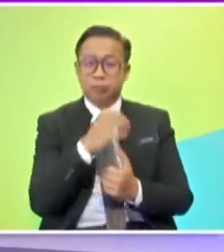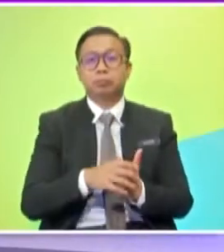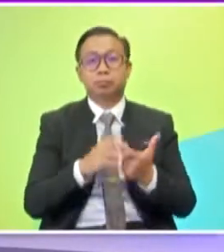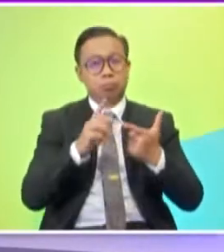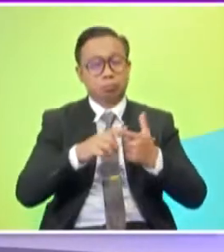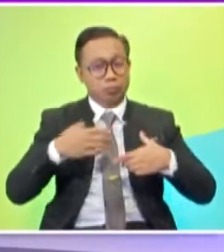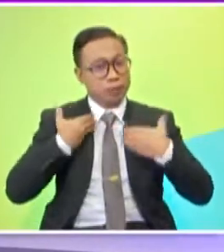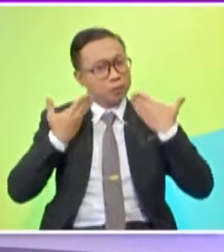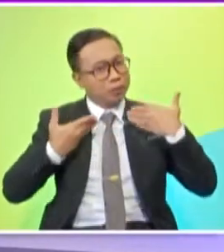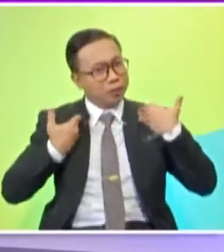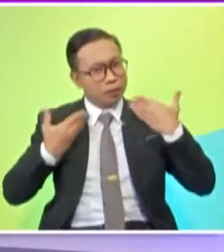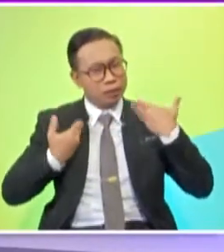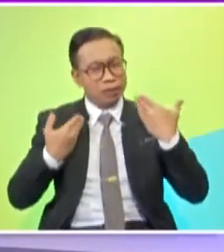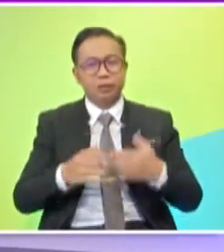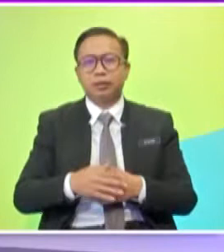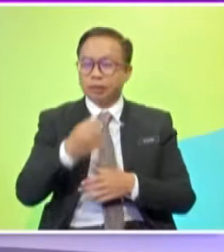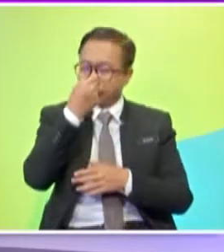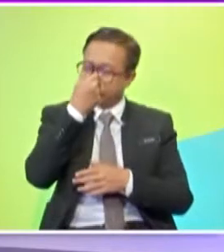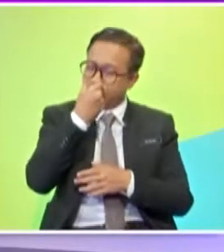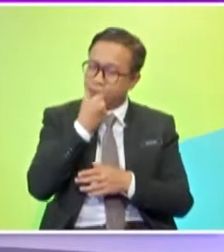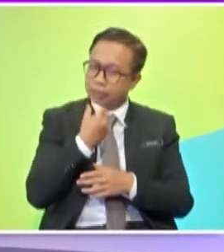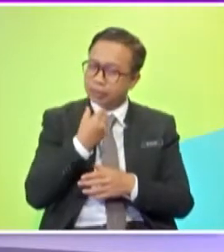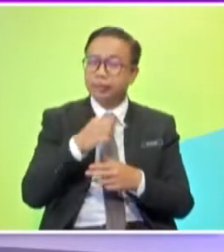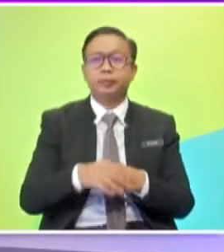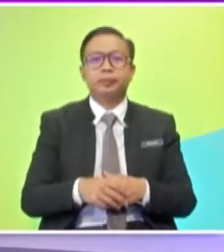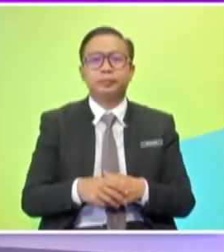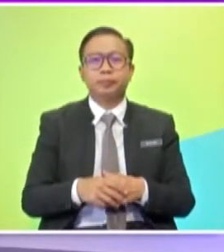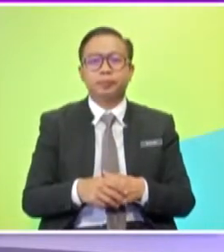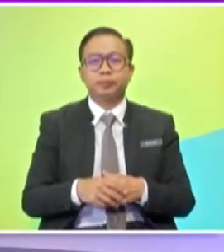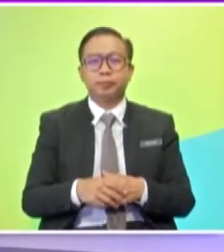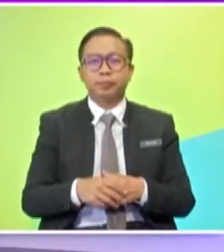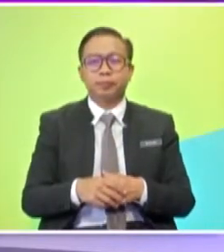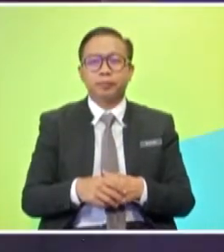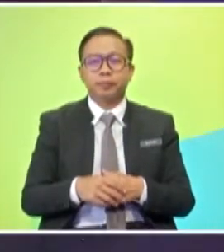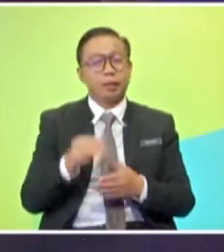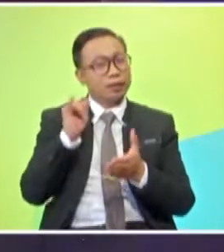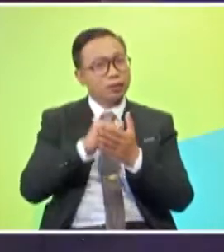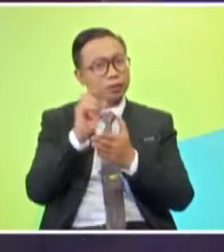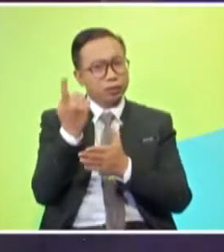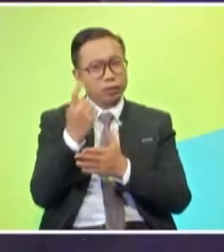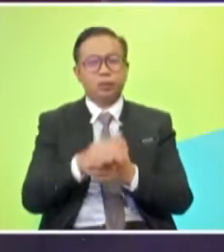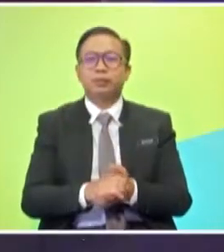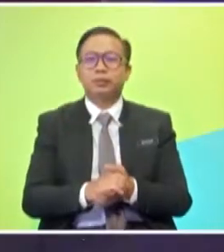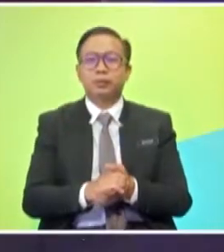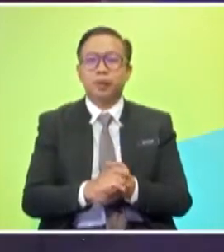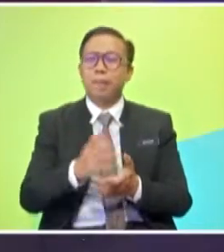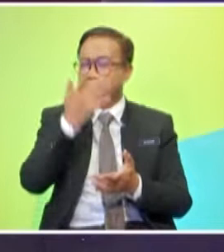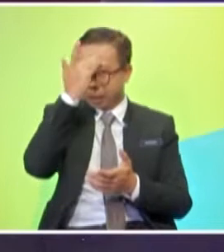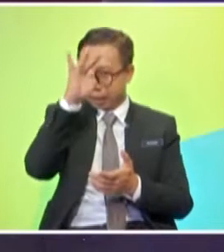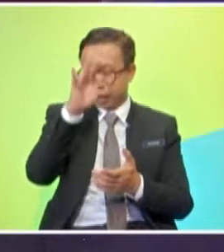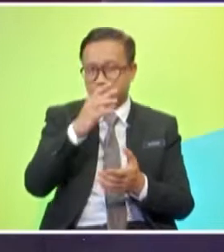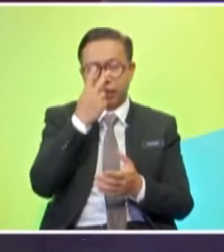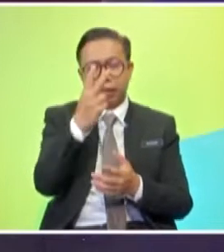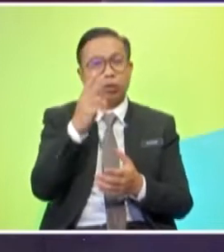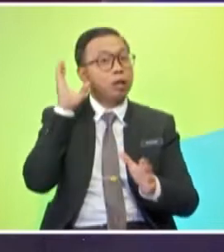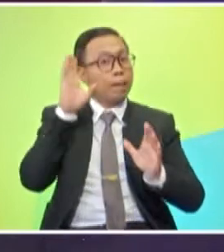biru gembira sedih itulah Teguh akeh pandai hari cupu kita